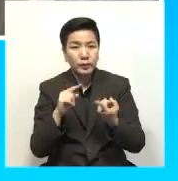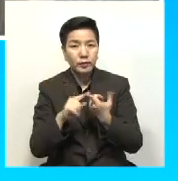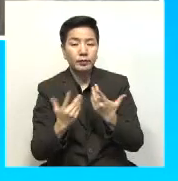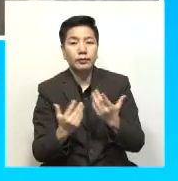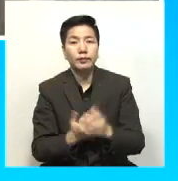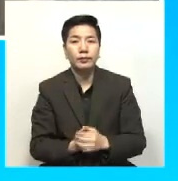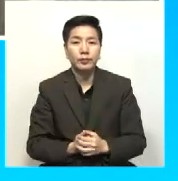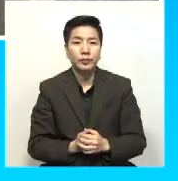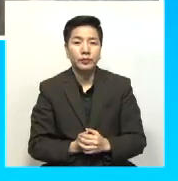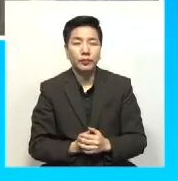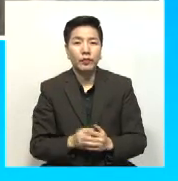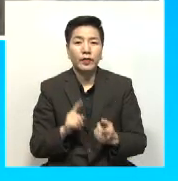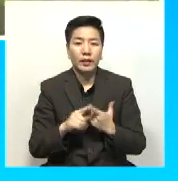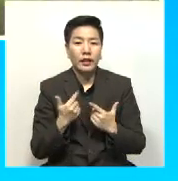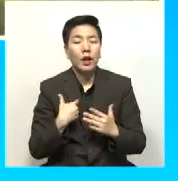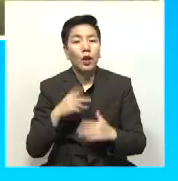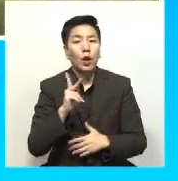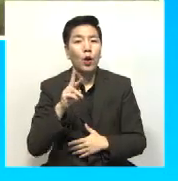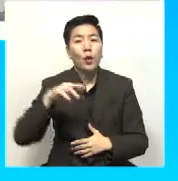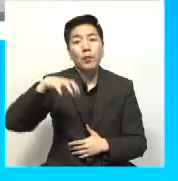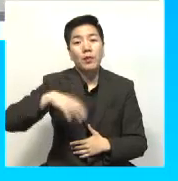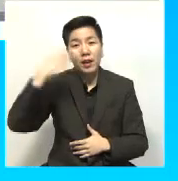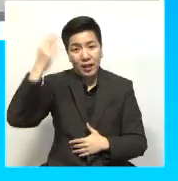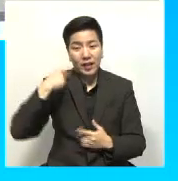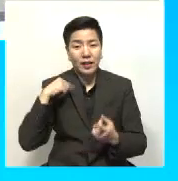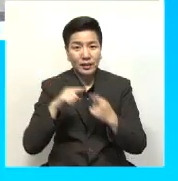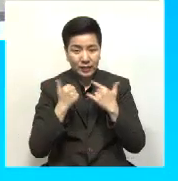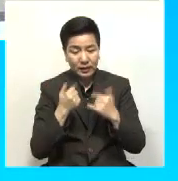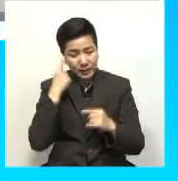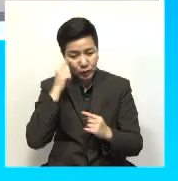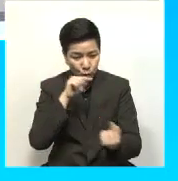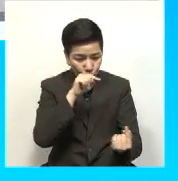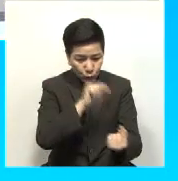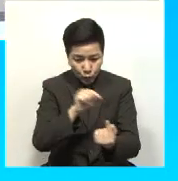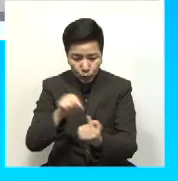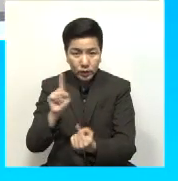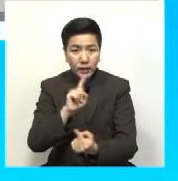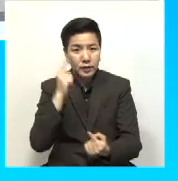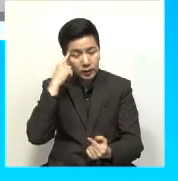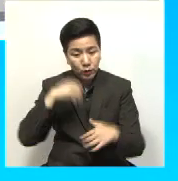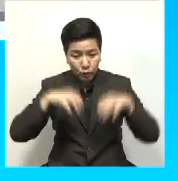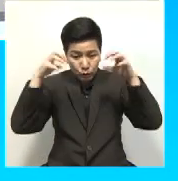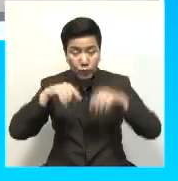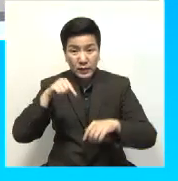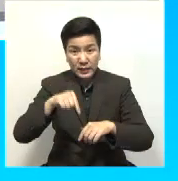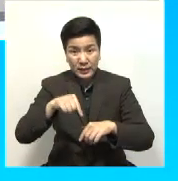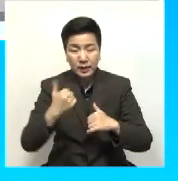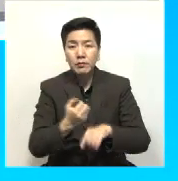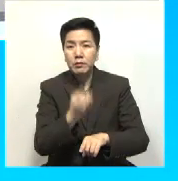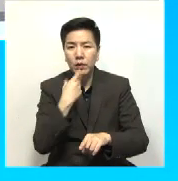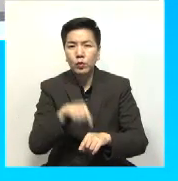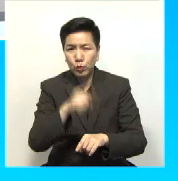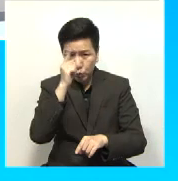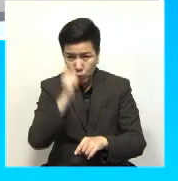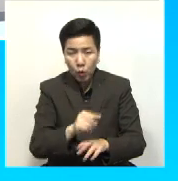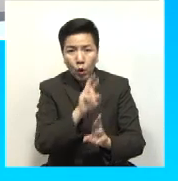้ค่ะอย่างกรมอุตุนิยมวิทยาได้ประสานไหมคะว่าจุดไหนหรือว่าพื้นที่ไหนในช่วงที่มีฝนตกในลักษณะที่ท่านบอกเ